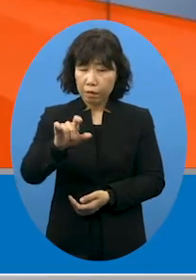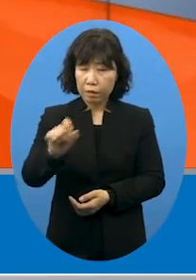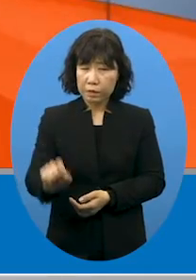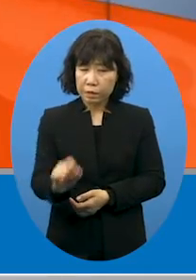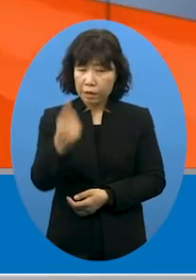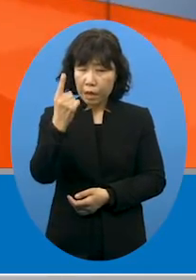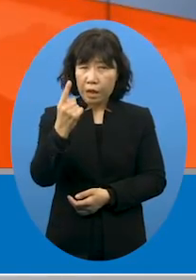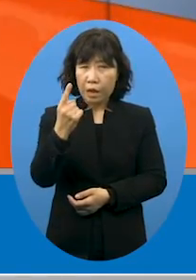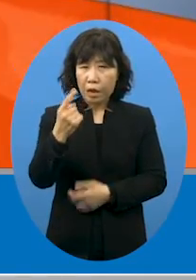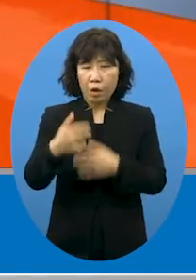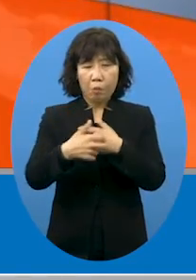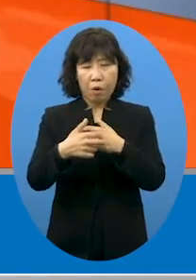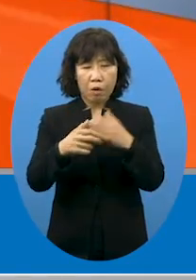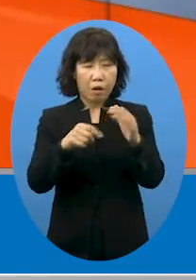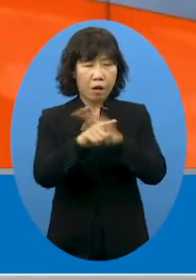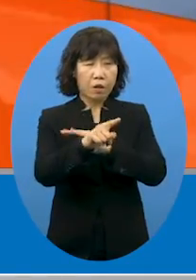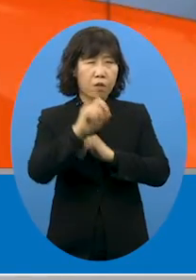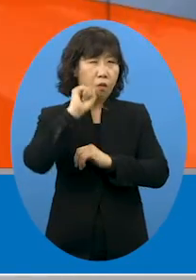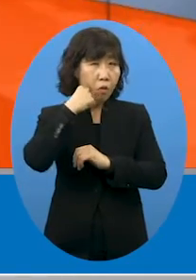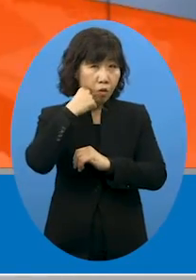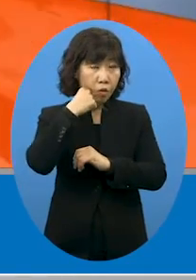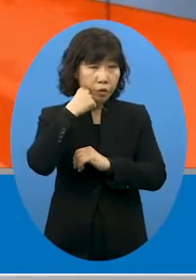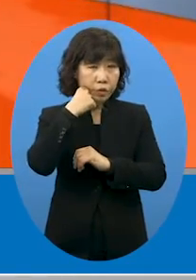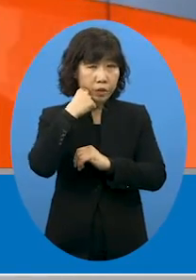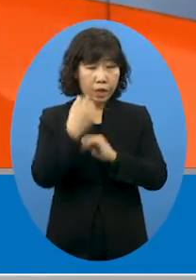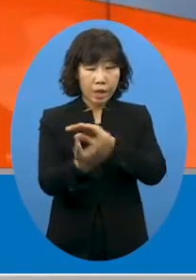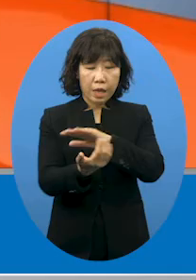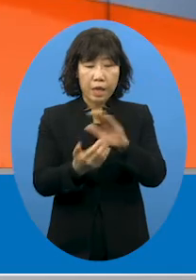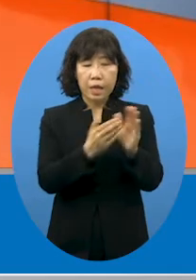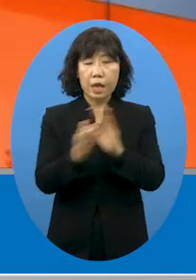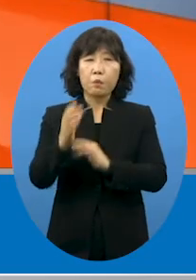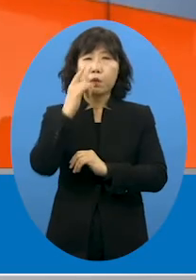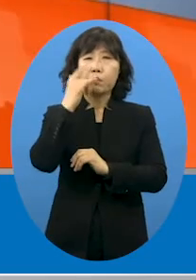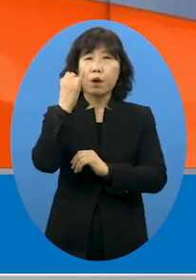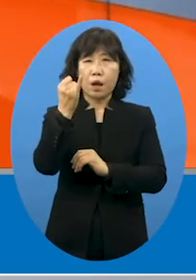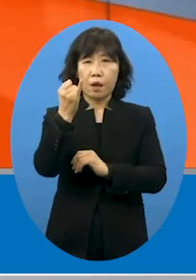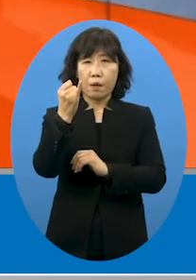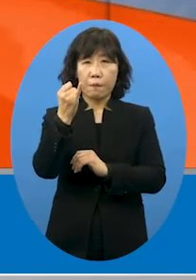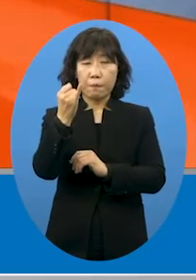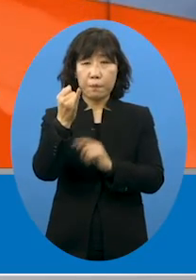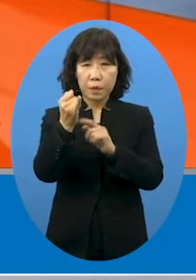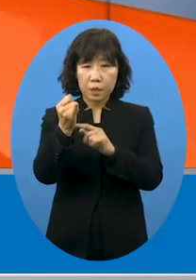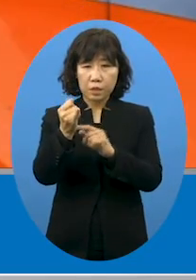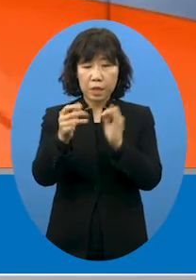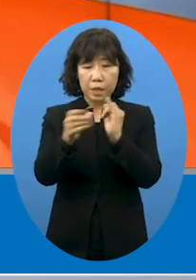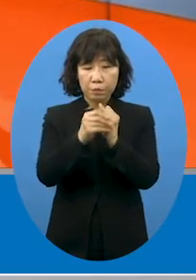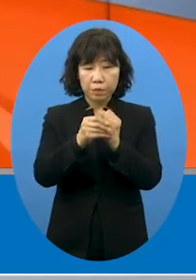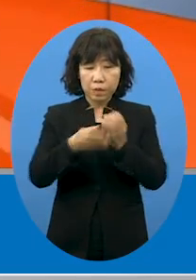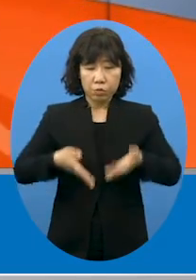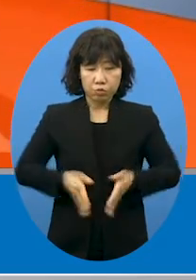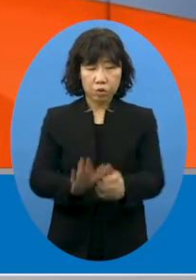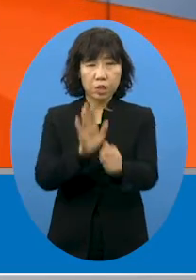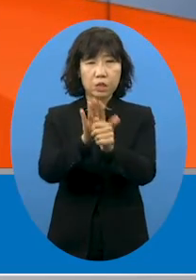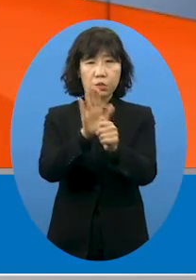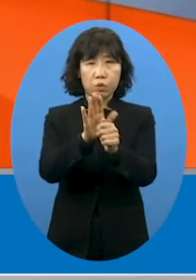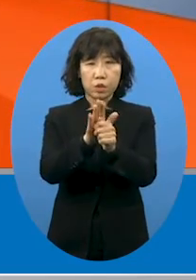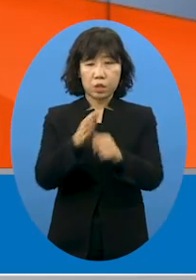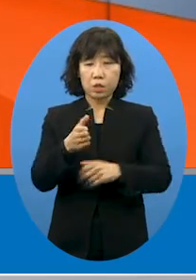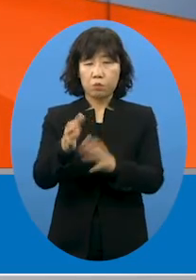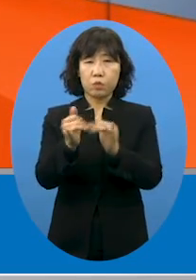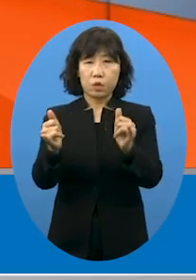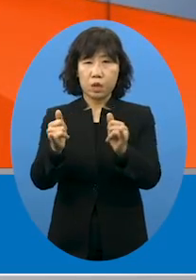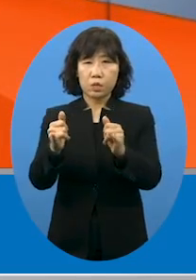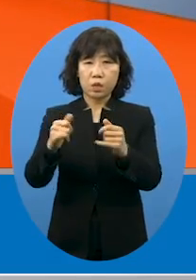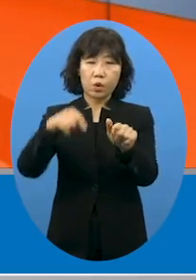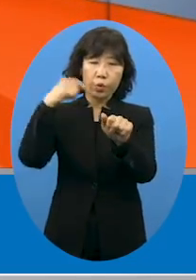크론 액으로 병원 방문이 어려워 진 예비맘 의 임신과 출산을 돕기 위해 또는 산문 의료진과 함께 온라인 예비